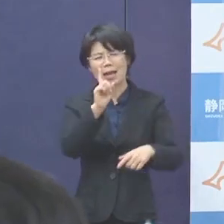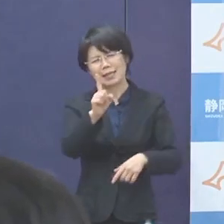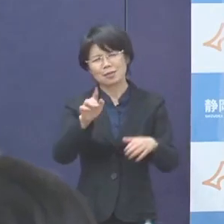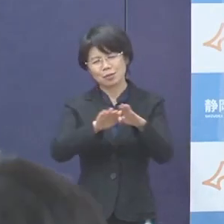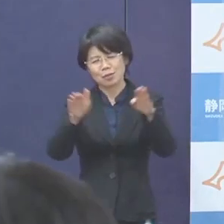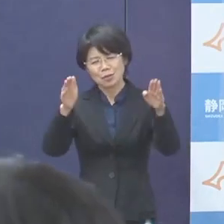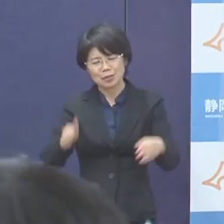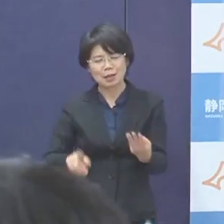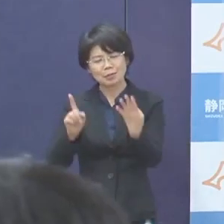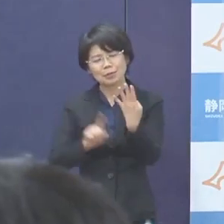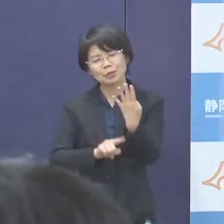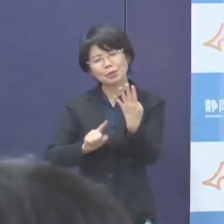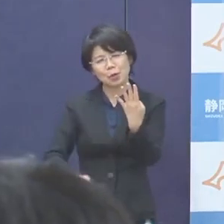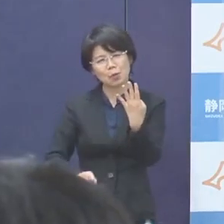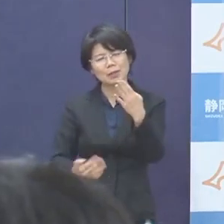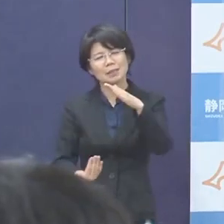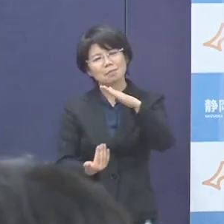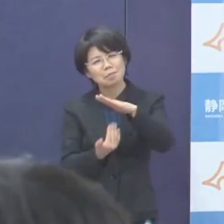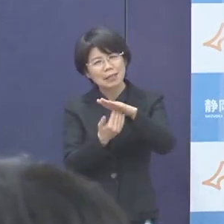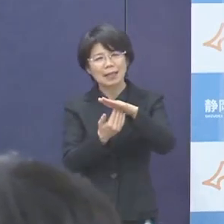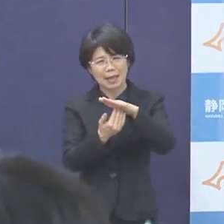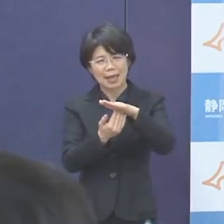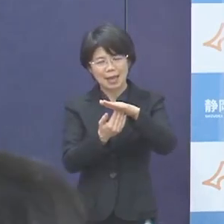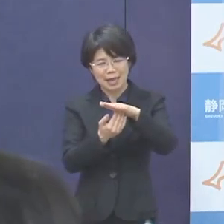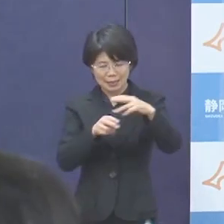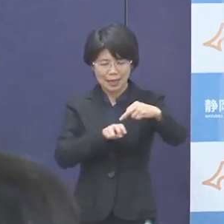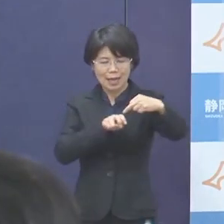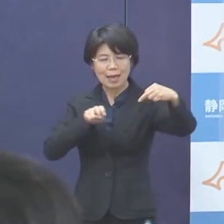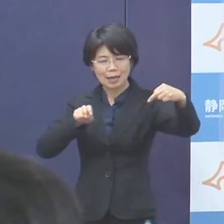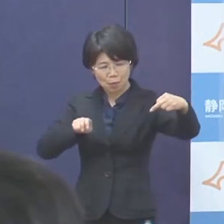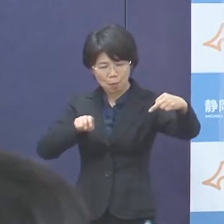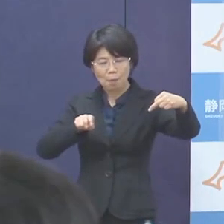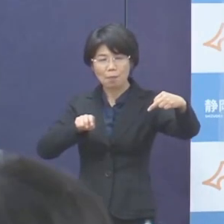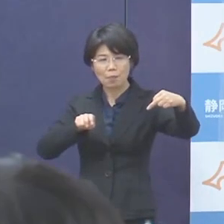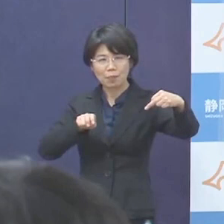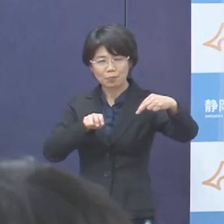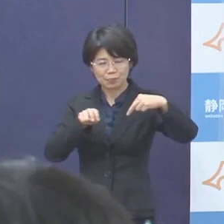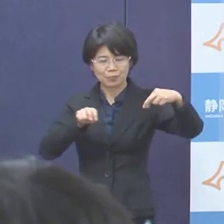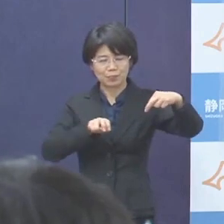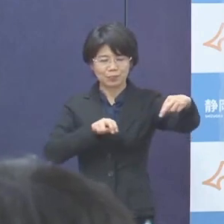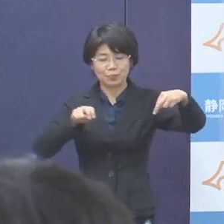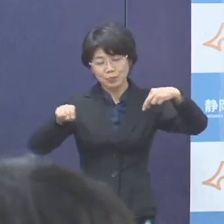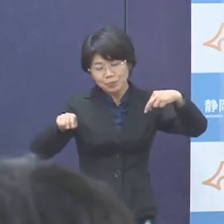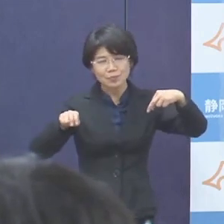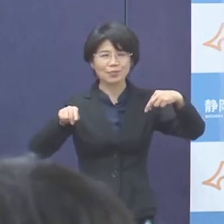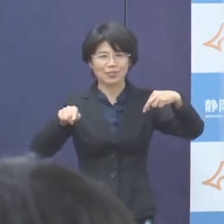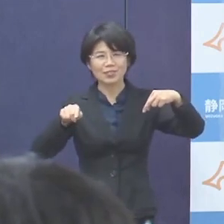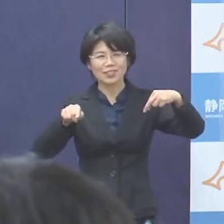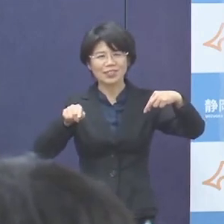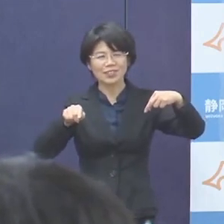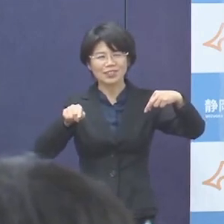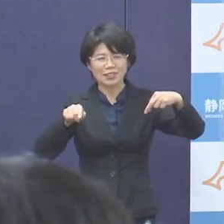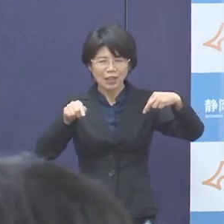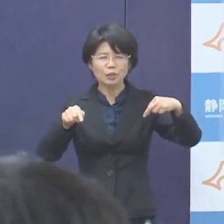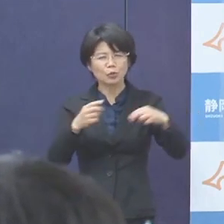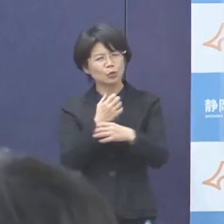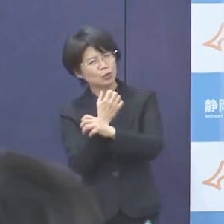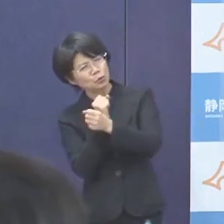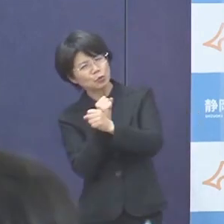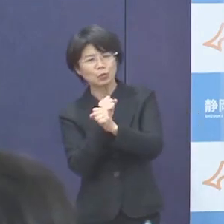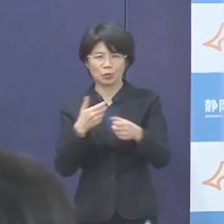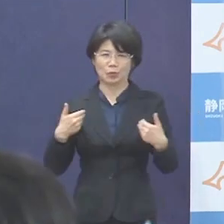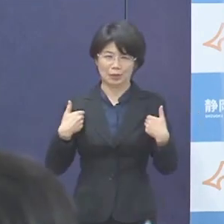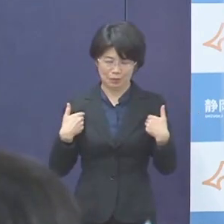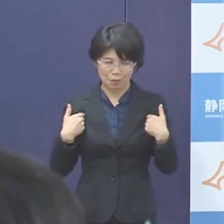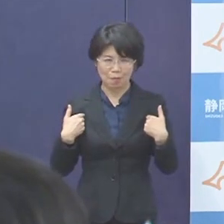ということでですね、できれば8階にこう座って、直接にこの飛沫が飛びないようにしていただくと。で、そしてこの